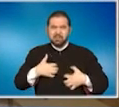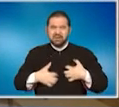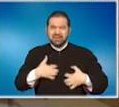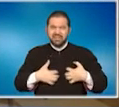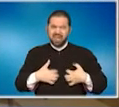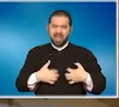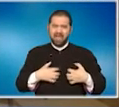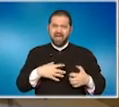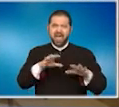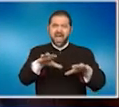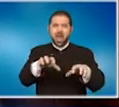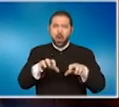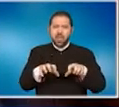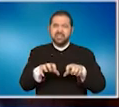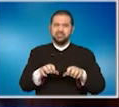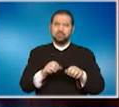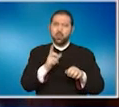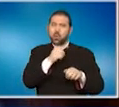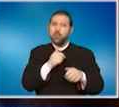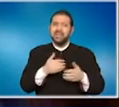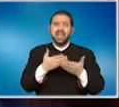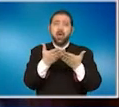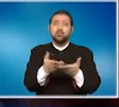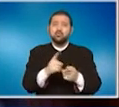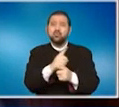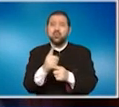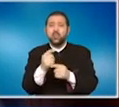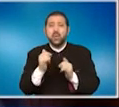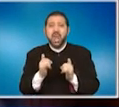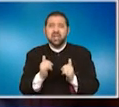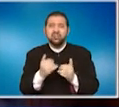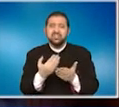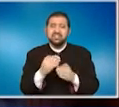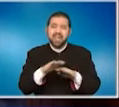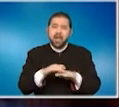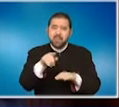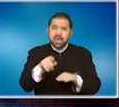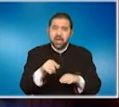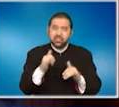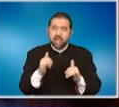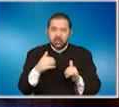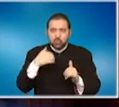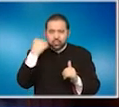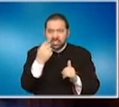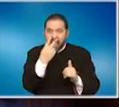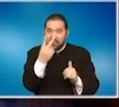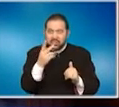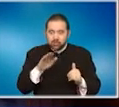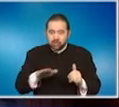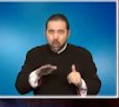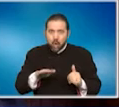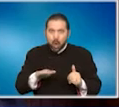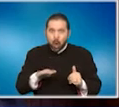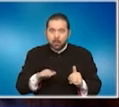lucrurile acestea, unde au dus de fapt, și în momentul când a văzut copilul că iese din